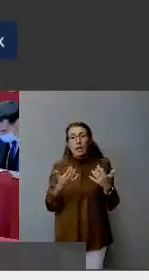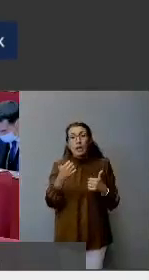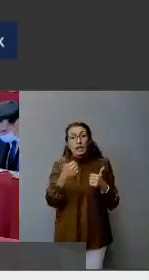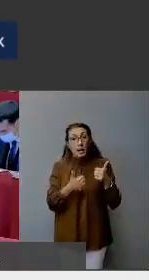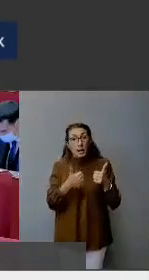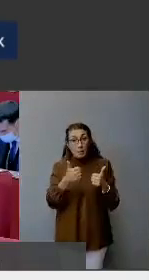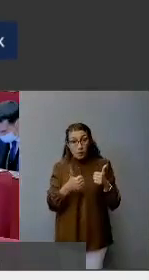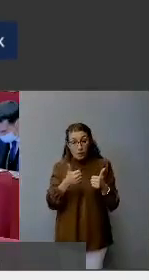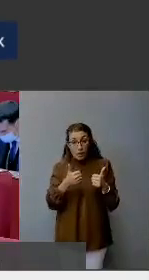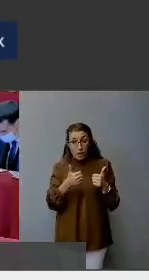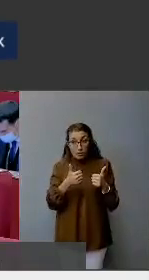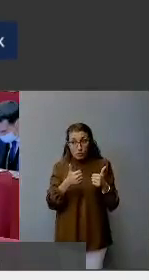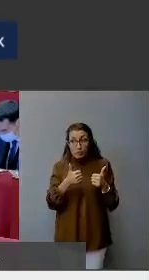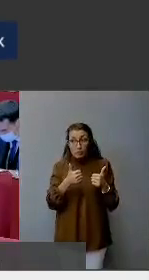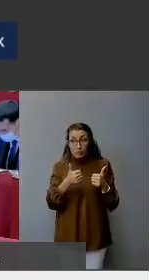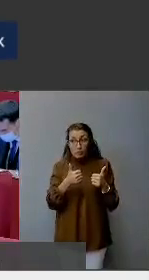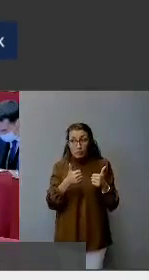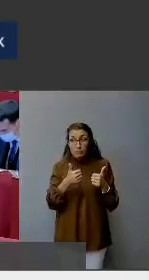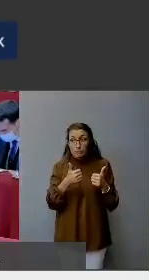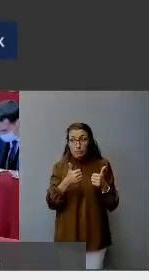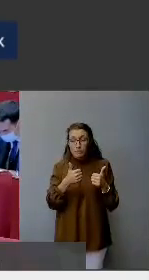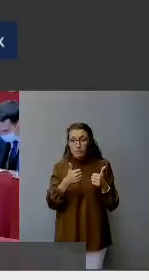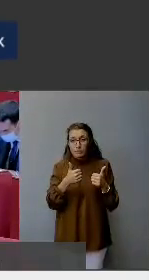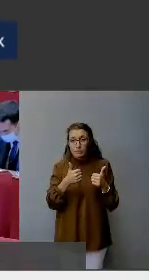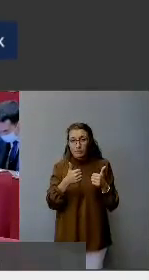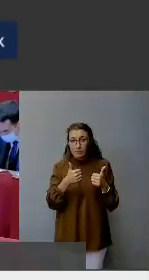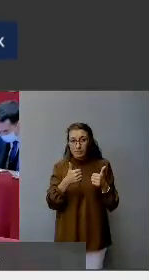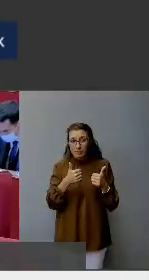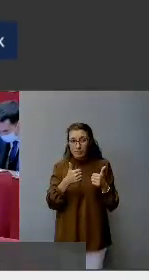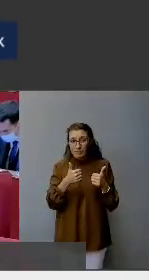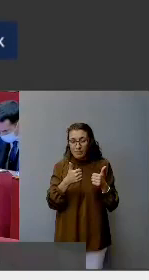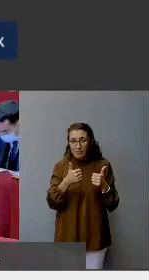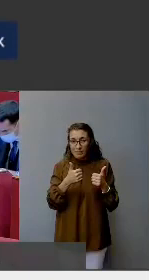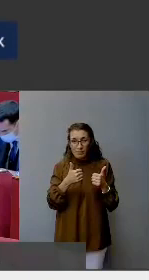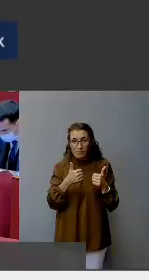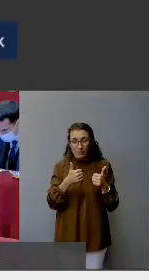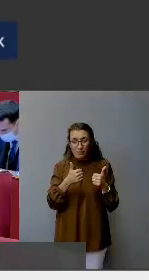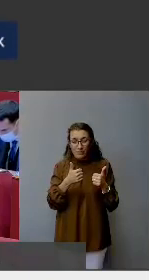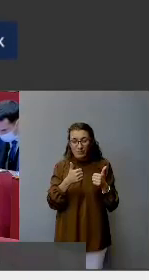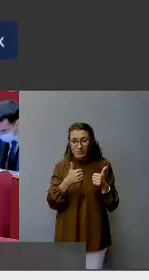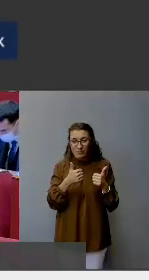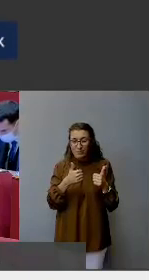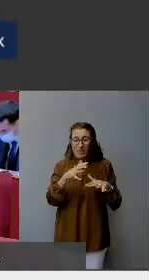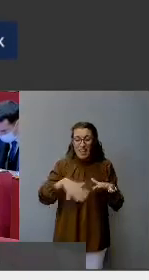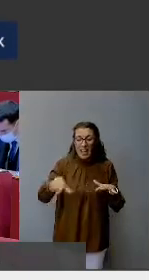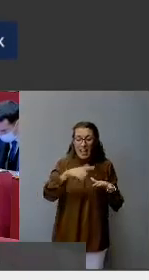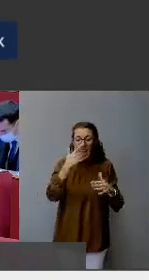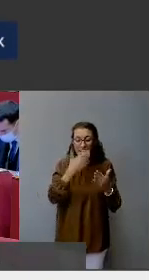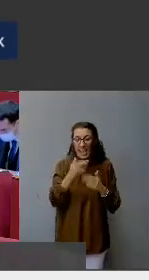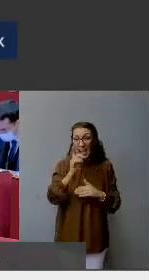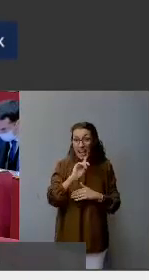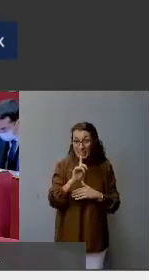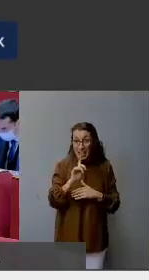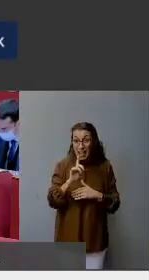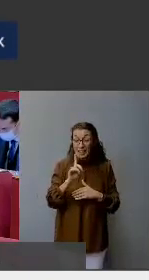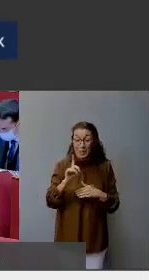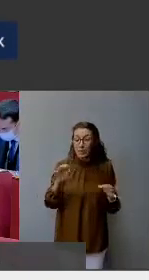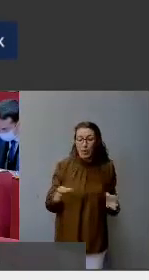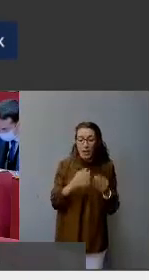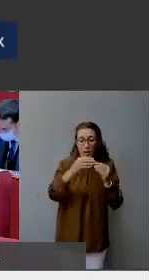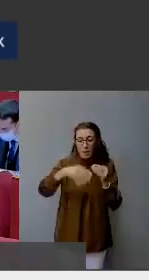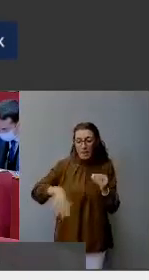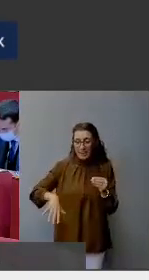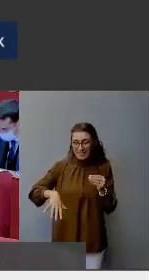realizzare perché appunto erano interdetto alcune zone alcune aree compresa la diga foranea dell'area portuale